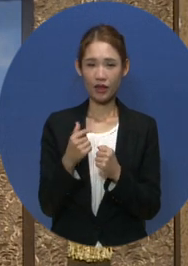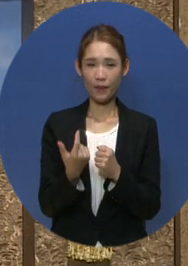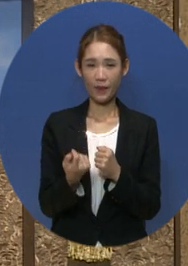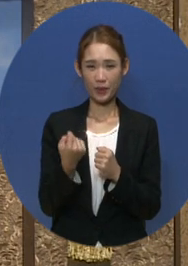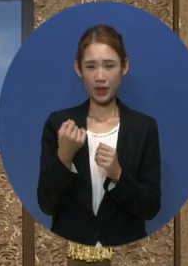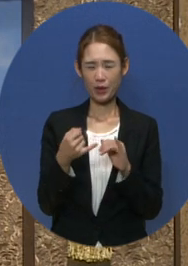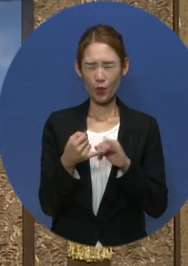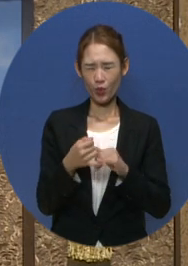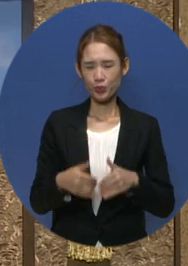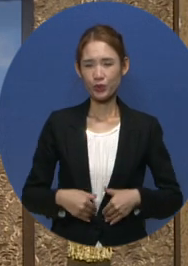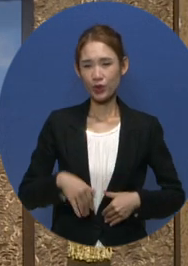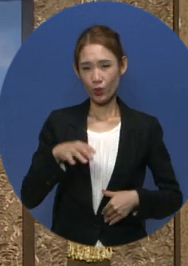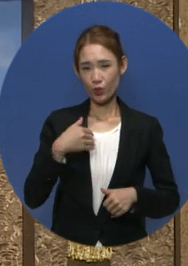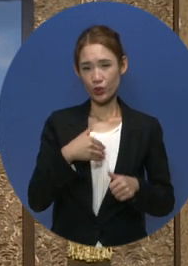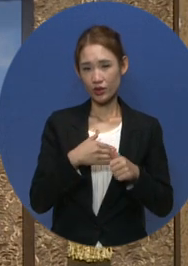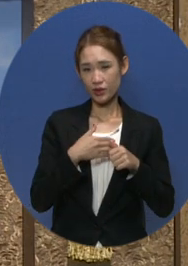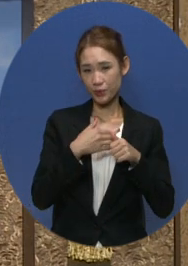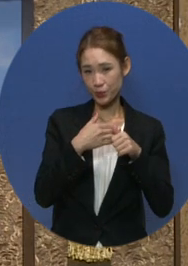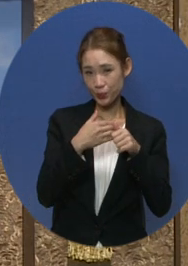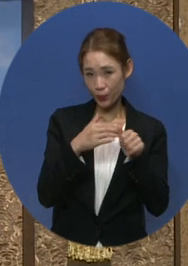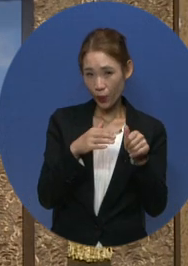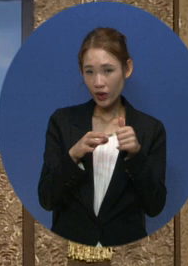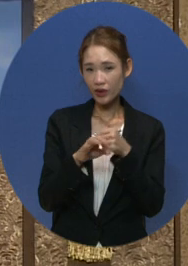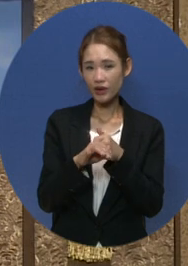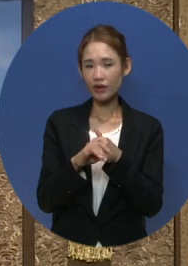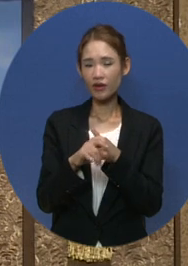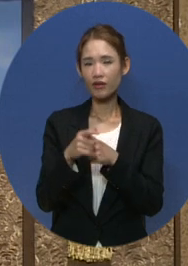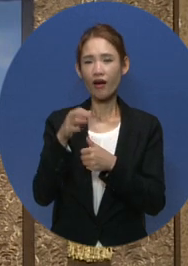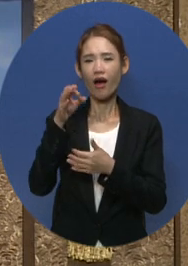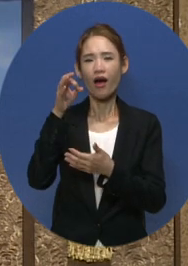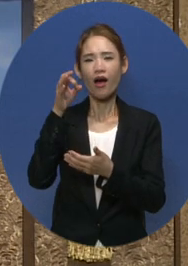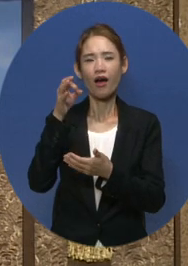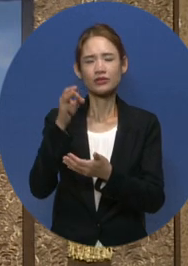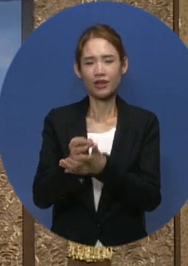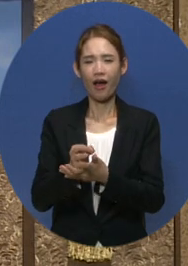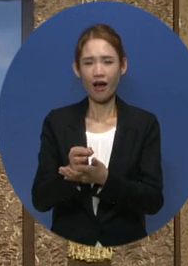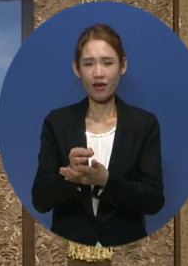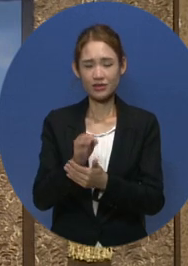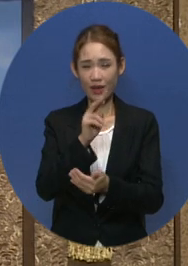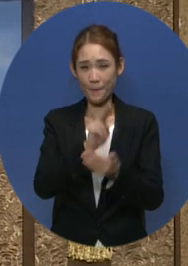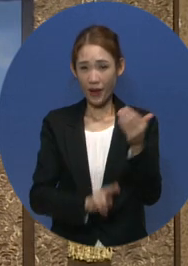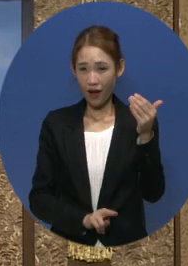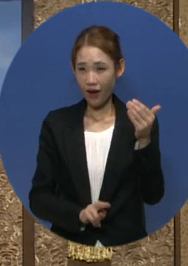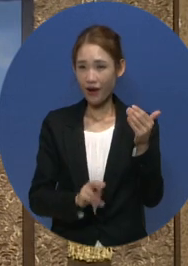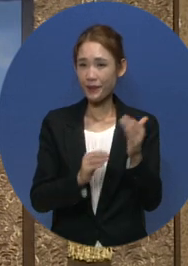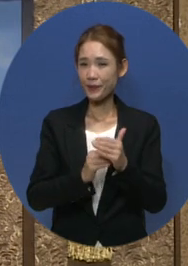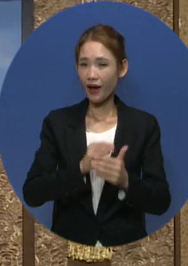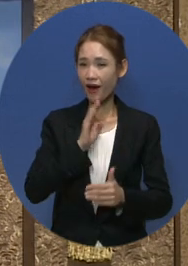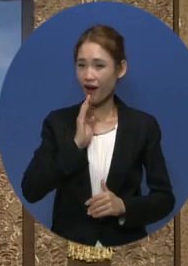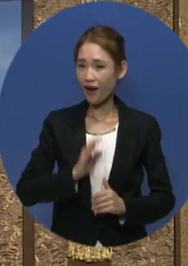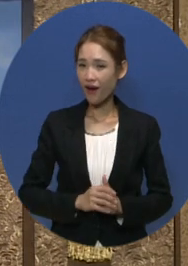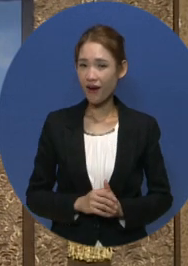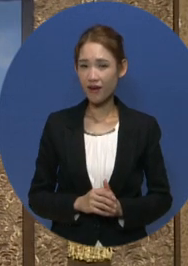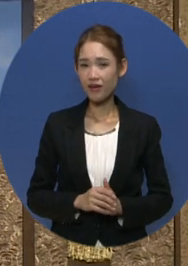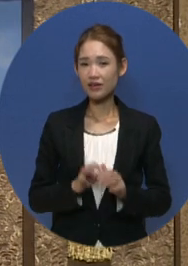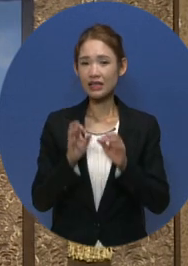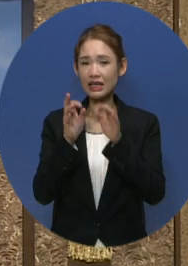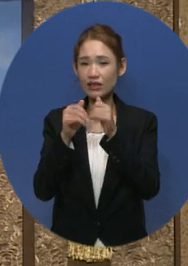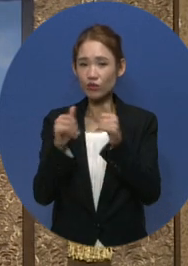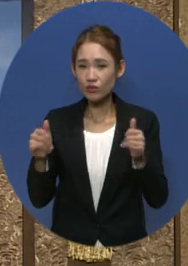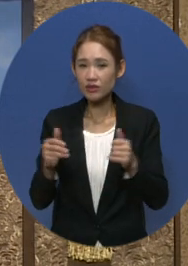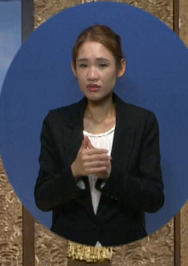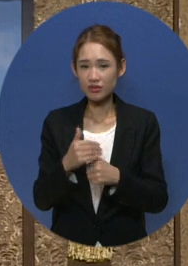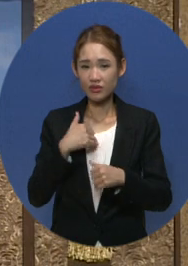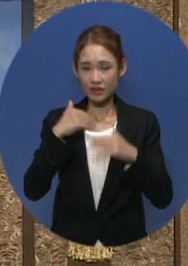얼른 필요한 곳에 필요한 사람에게 이렇게 주면 그걸 아주 싸게 사가거든요. 그러니까 기부자도 이제